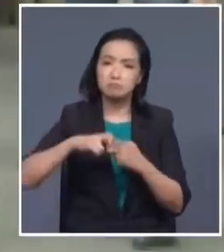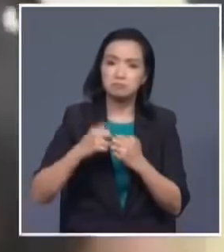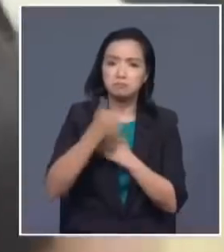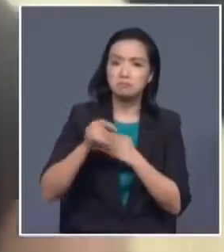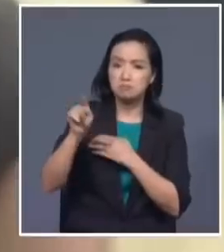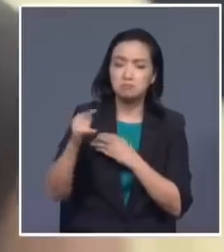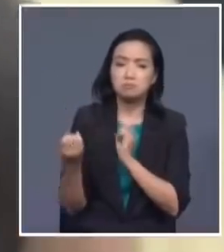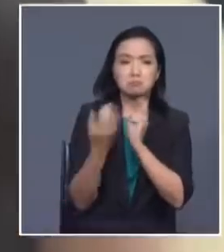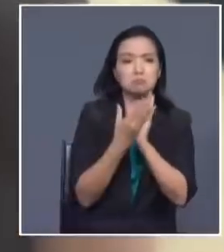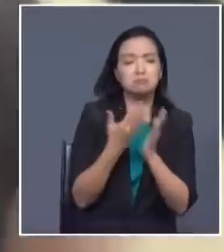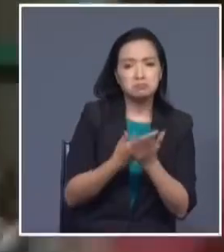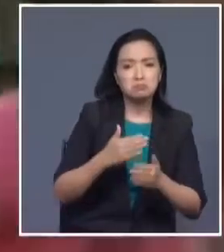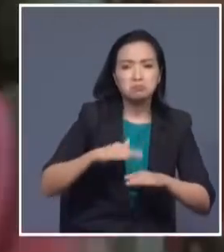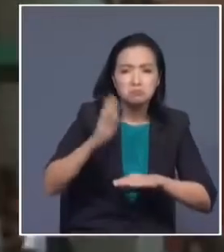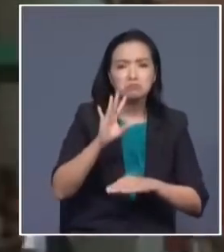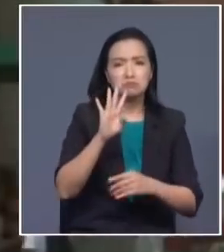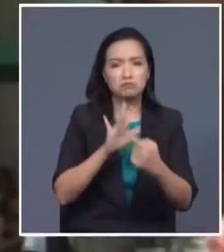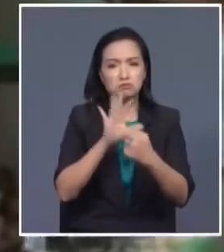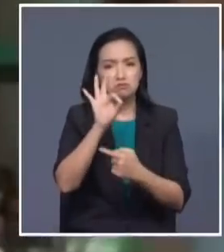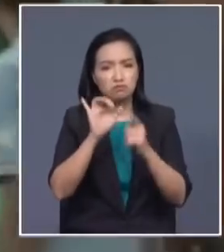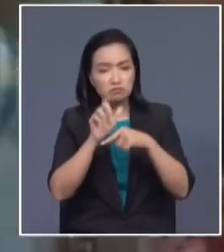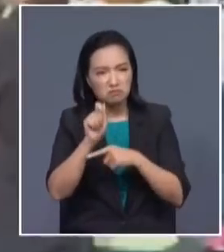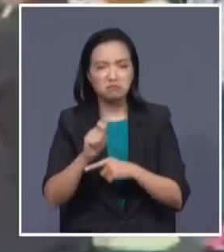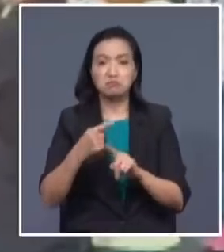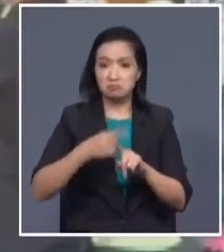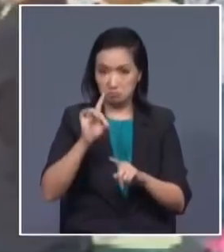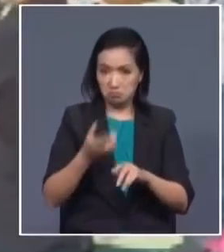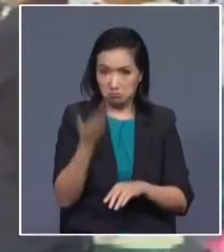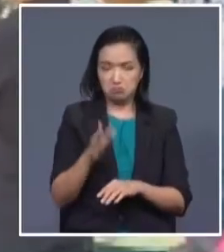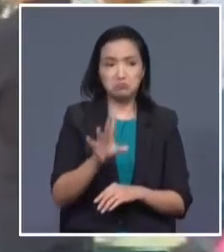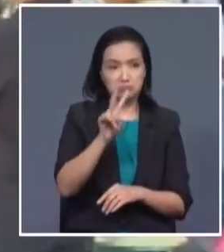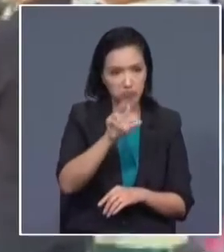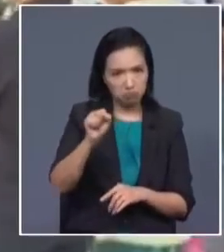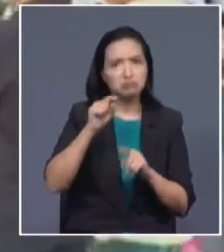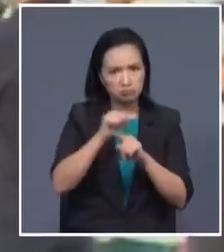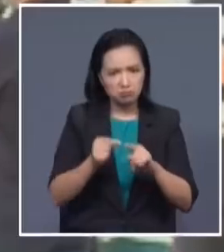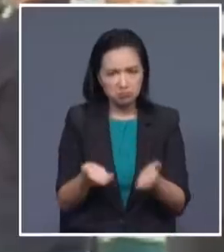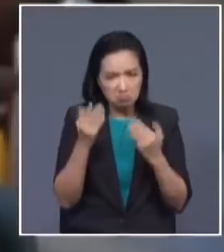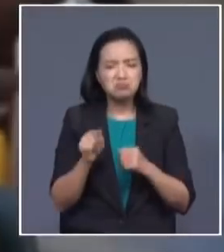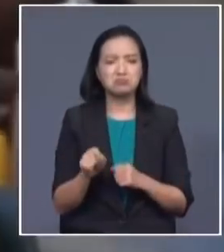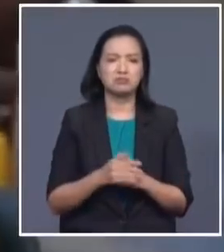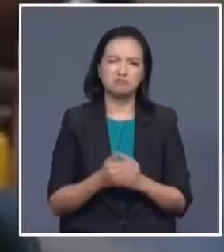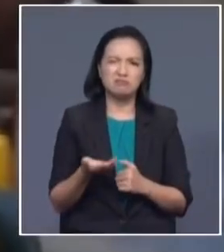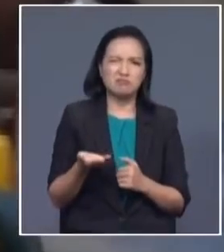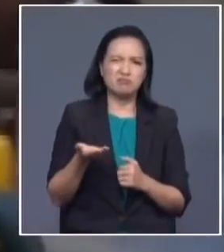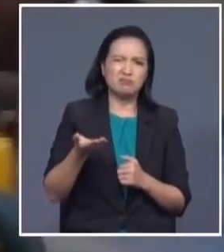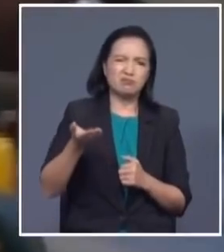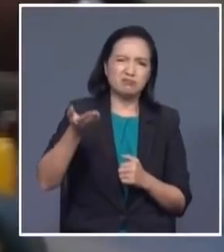กลามมาจนเกิดปัญหาเงินเฟ้อในเดือนสิงหาคมสูงขึ้นมาถึง 200% นะครับแล้วก็คาดว่าจะสูงขึ้นได้